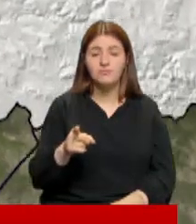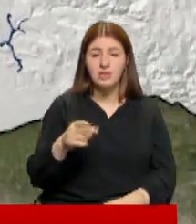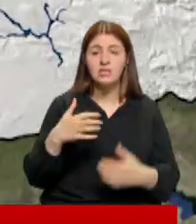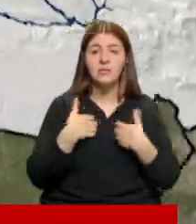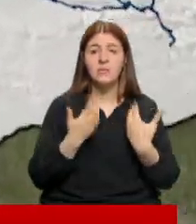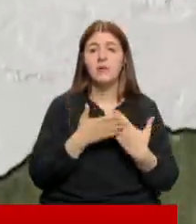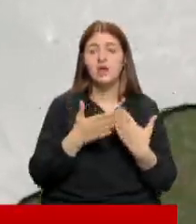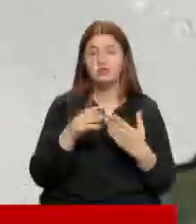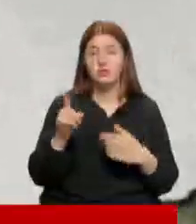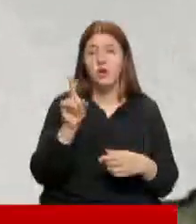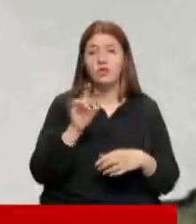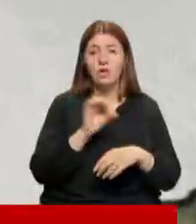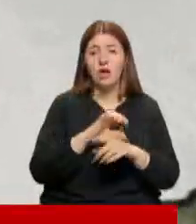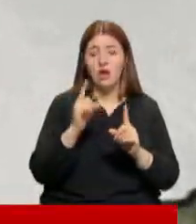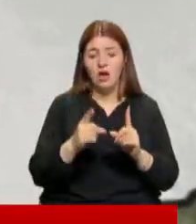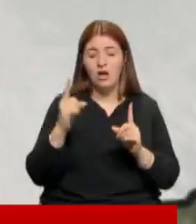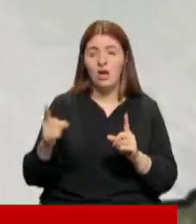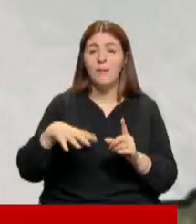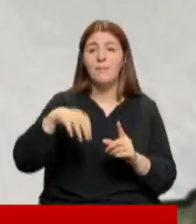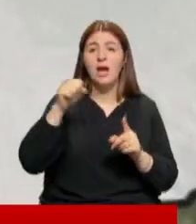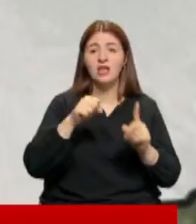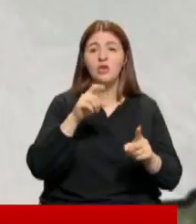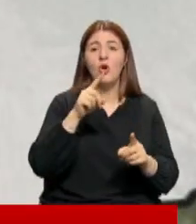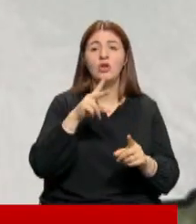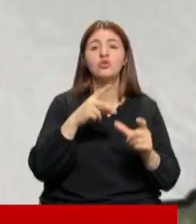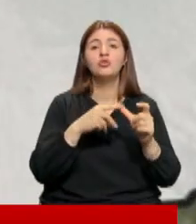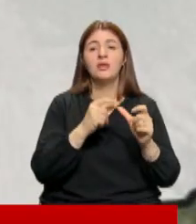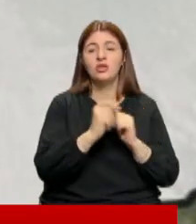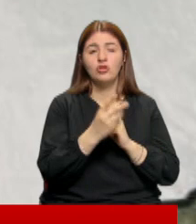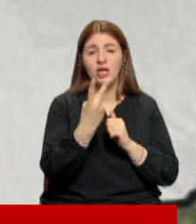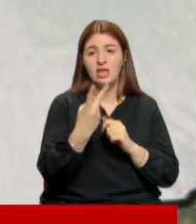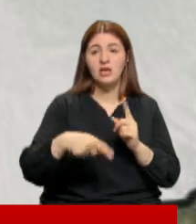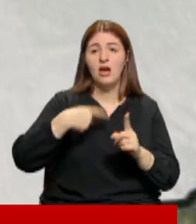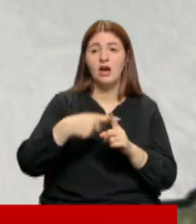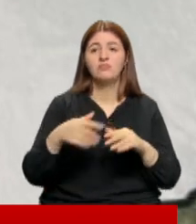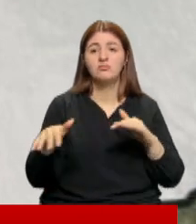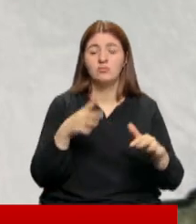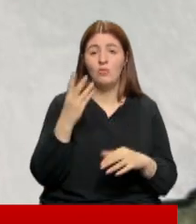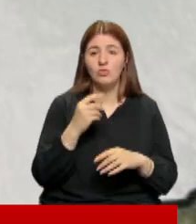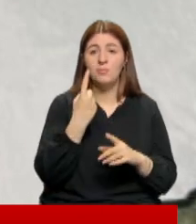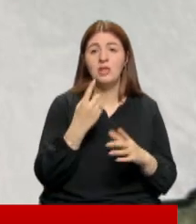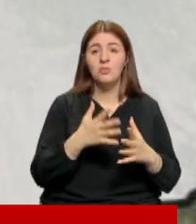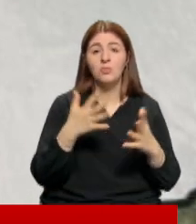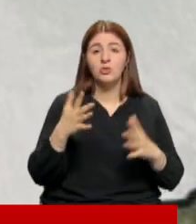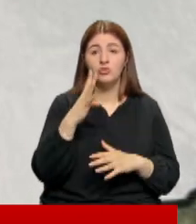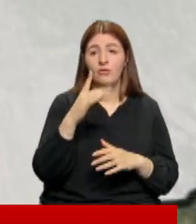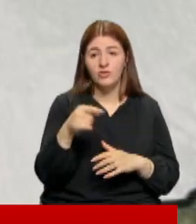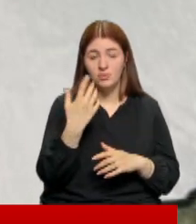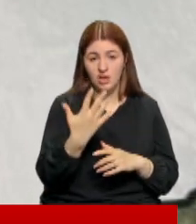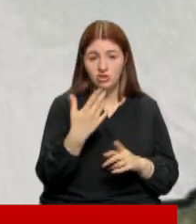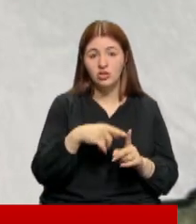Kahramanmaraş'ta ise 10 dakika arayla merkez üssü 12 Şubat İlçesi olan iki artçı kaydedildi birinin büyüklüğü